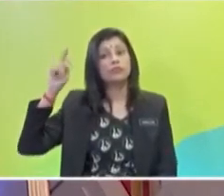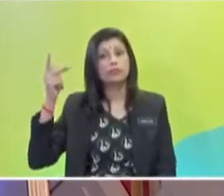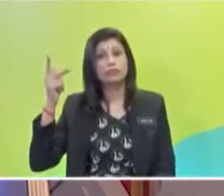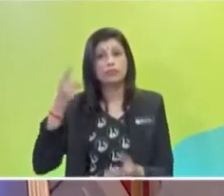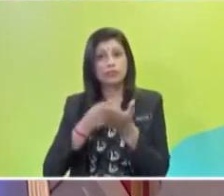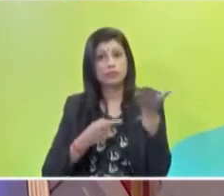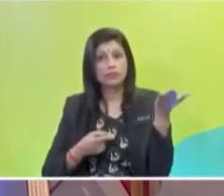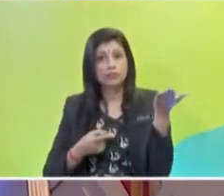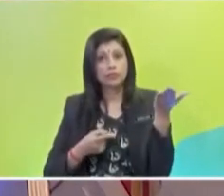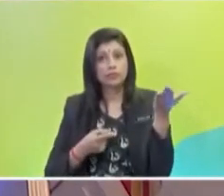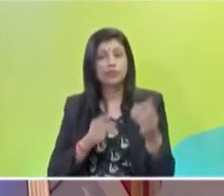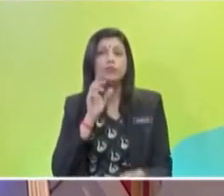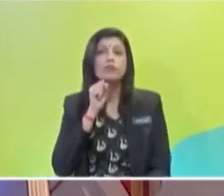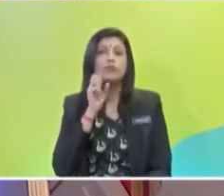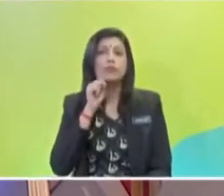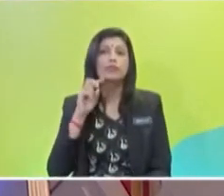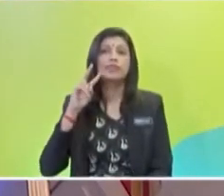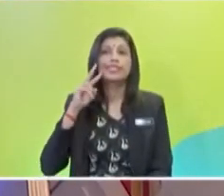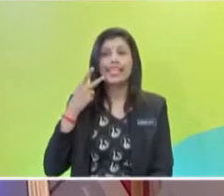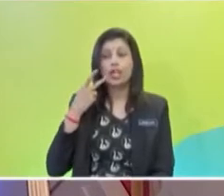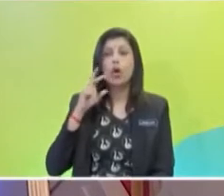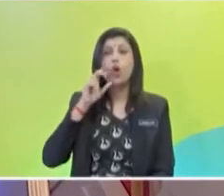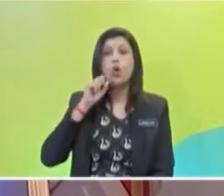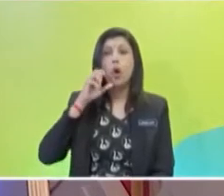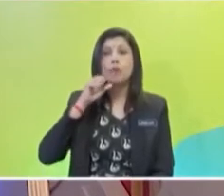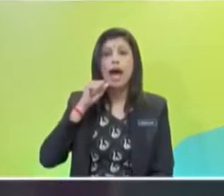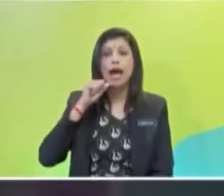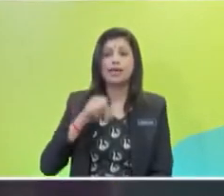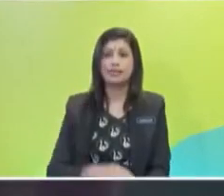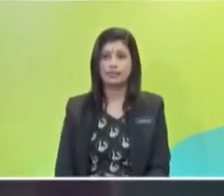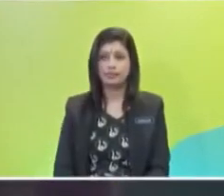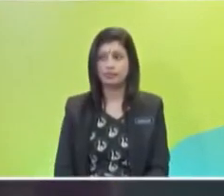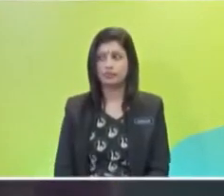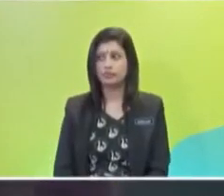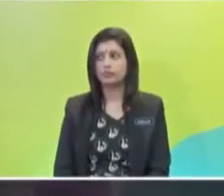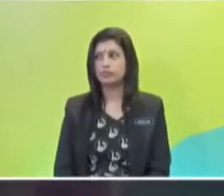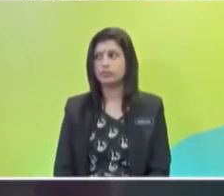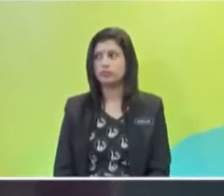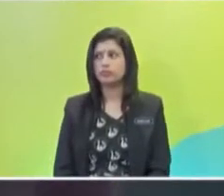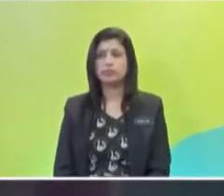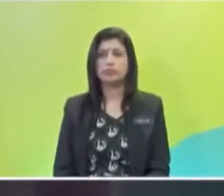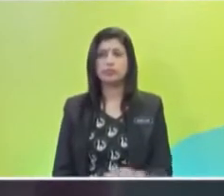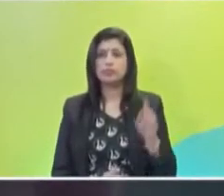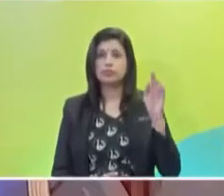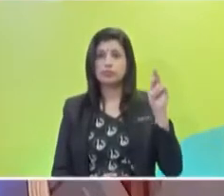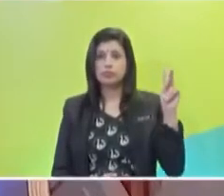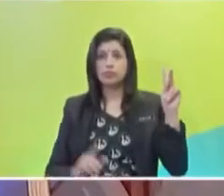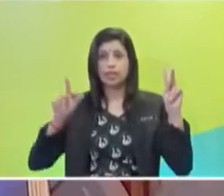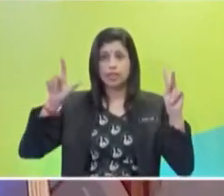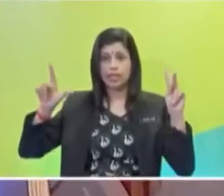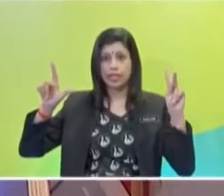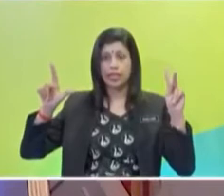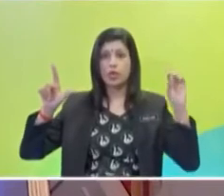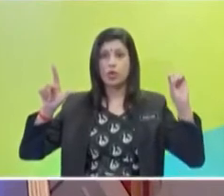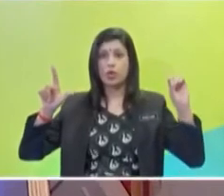Lobak, sejenis sayur-sayuran. Okey, kalau kita lihat konsonan L, kemudian